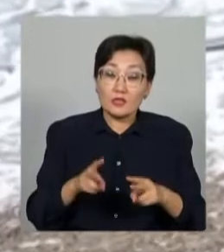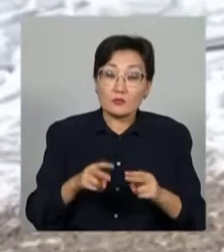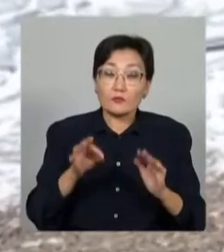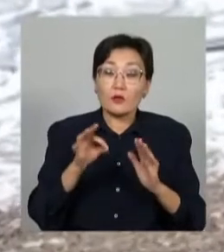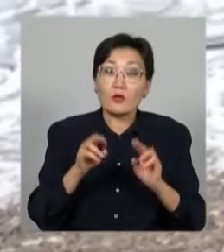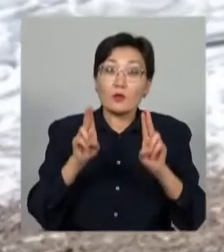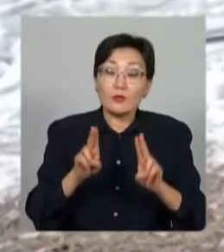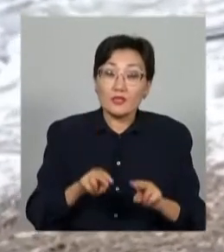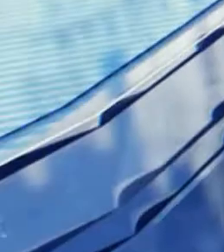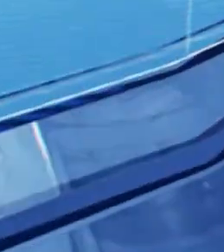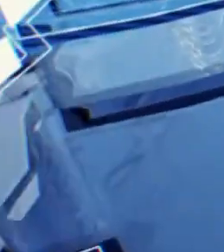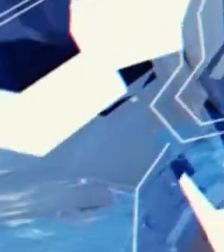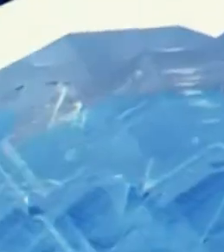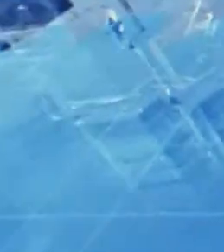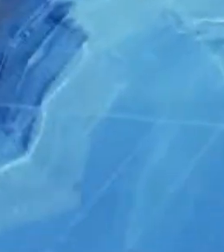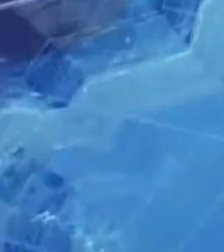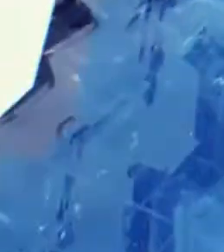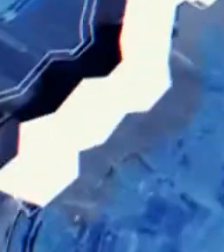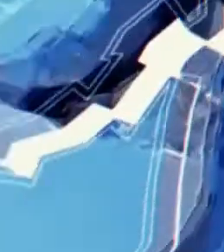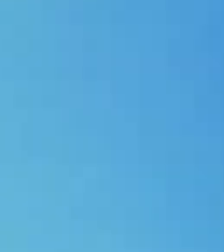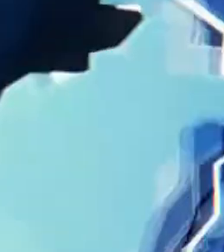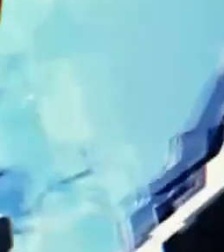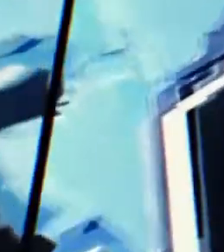қағидаларын сақтауға кеңес береді.